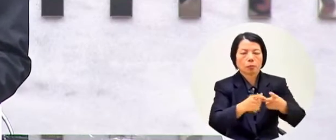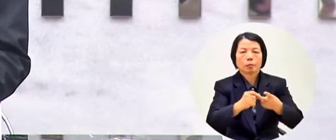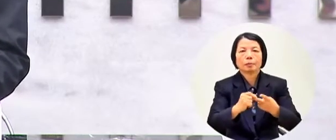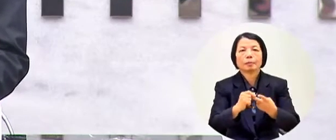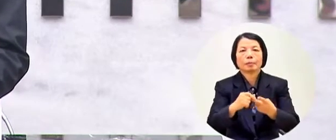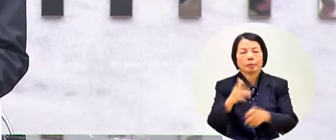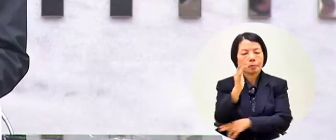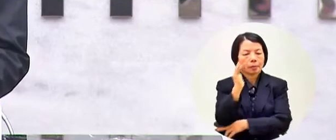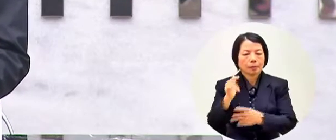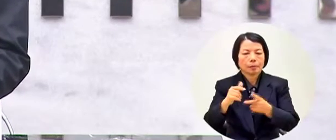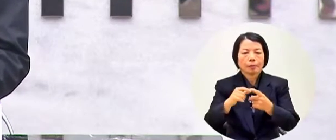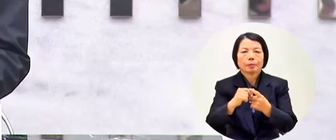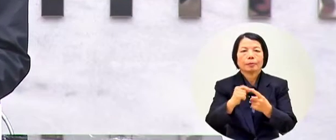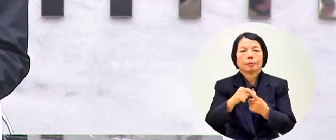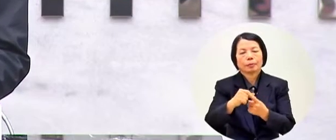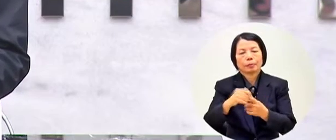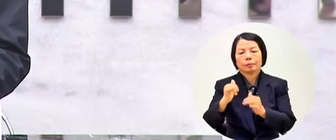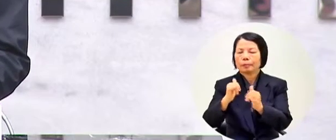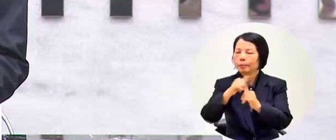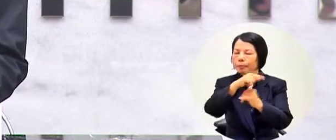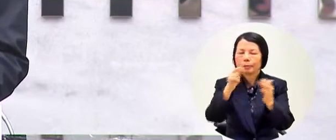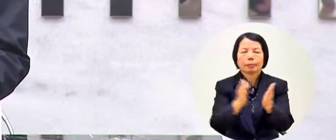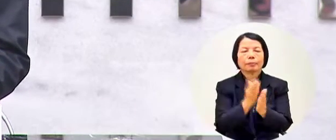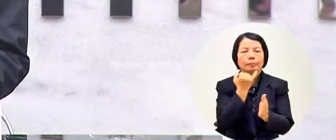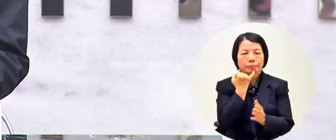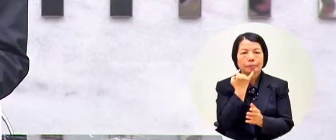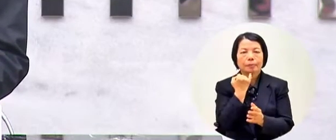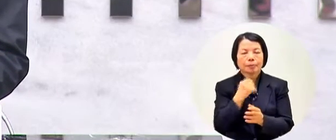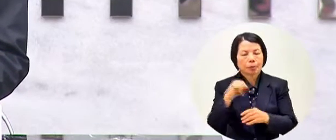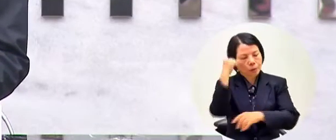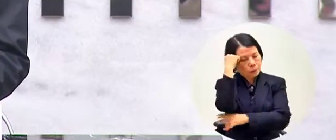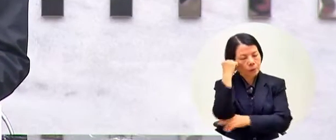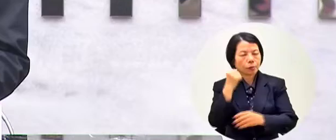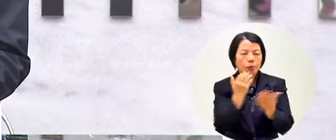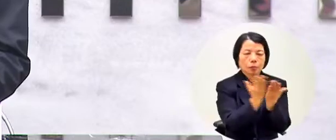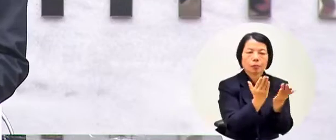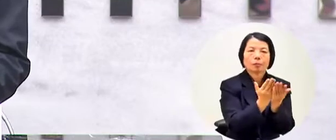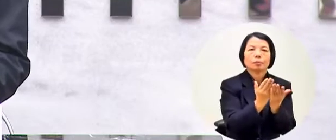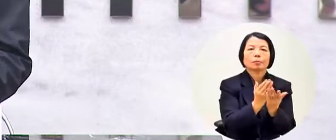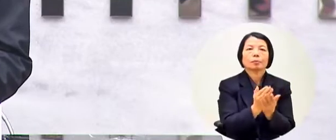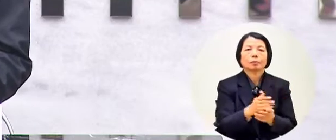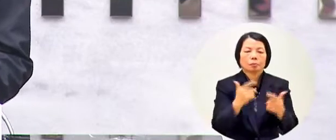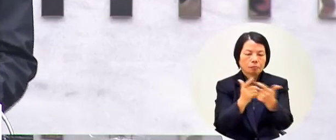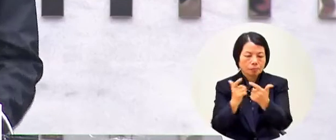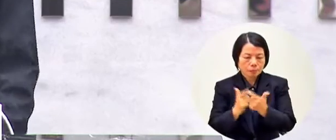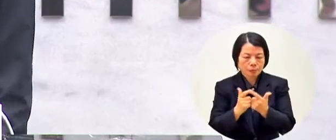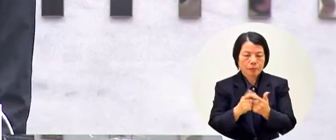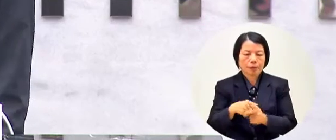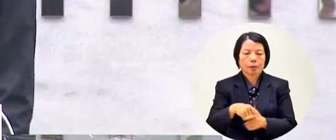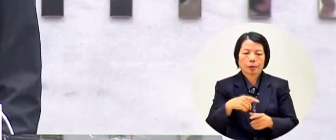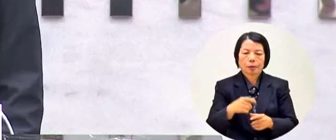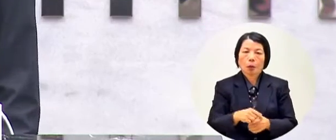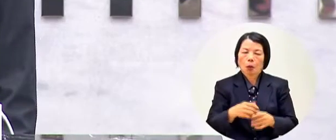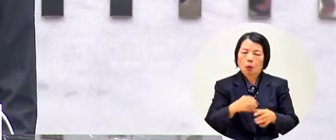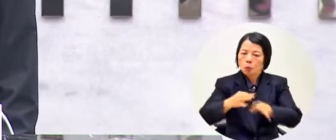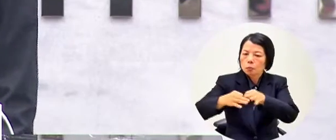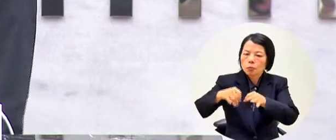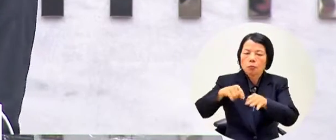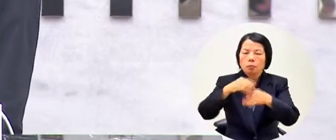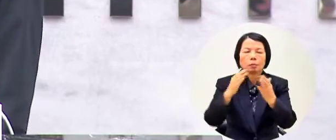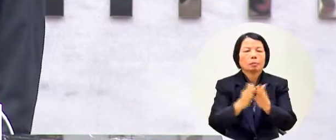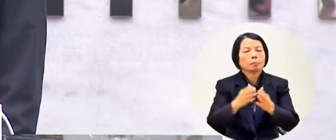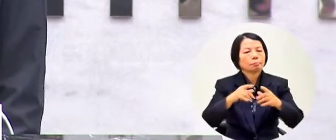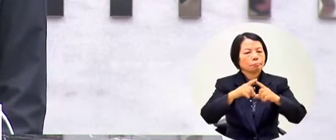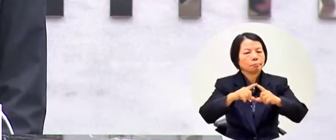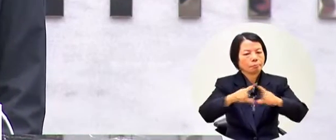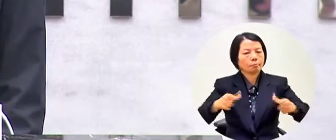年轻朋友的就业、就学、居住以及创业等重大问题，并